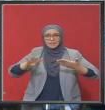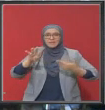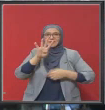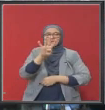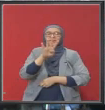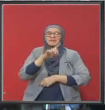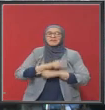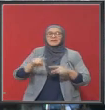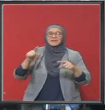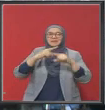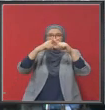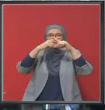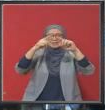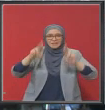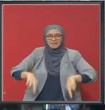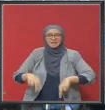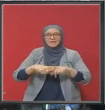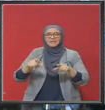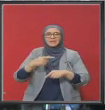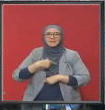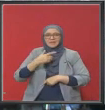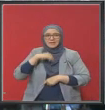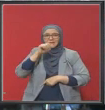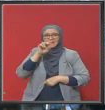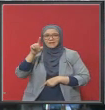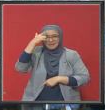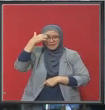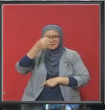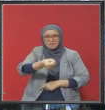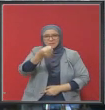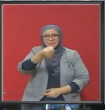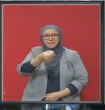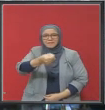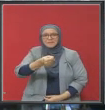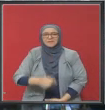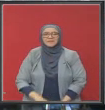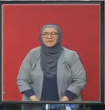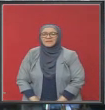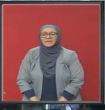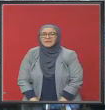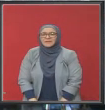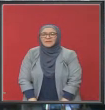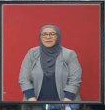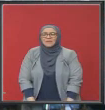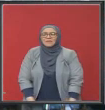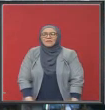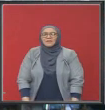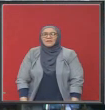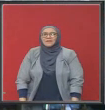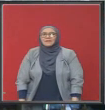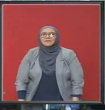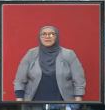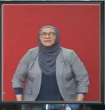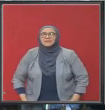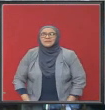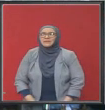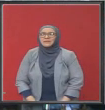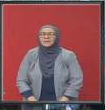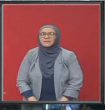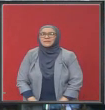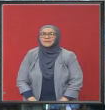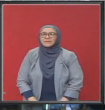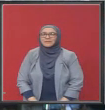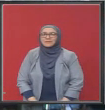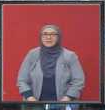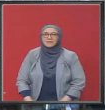kita akan kabel kita akan Cafe melalui peruntukan Apen jimatan dalaman yang yang akan dibuat